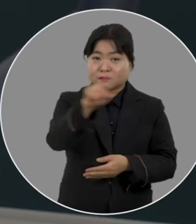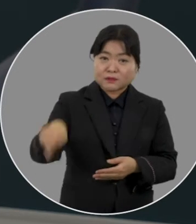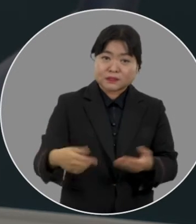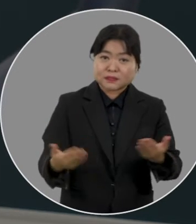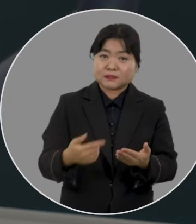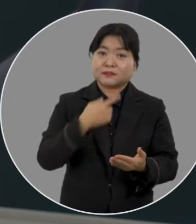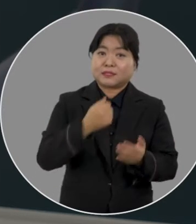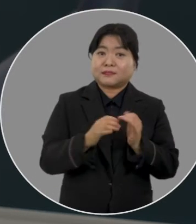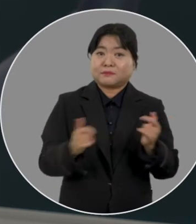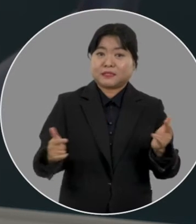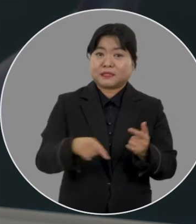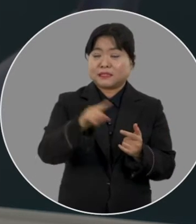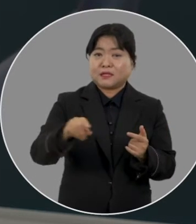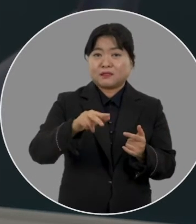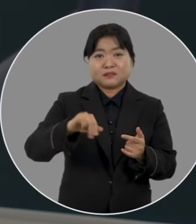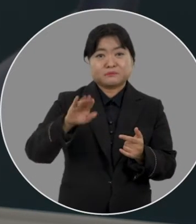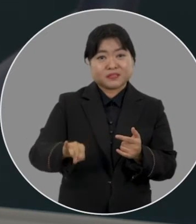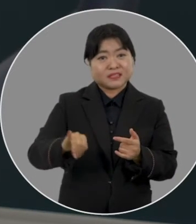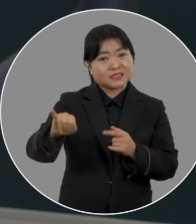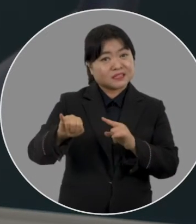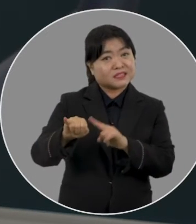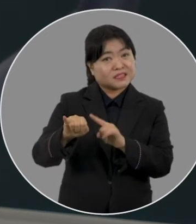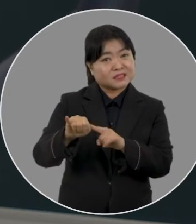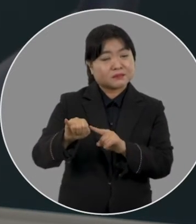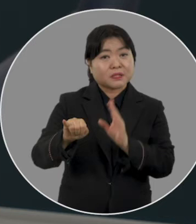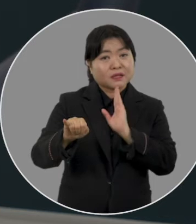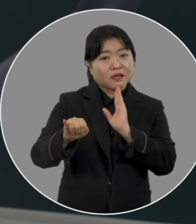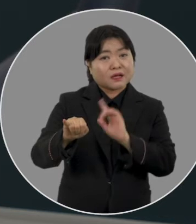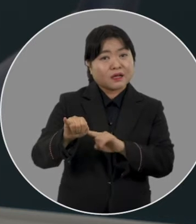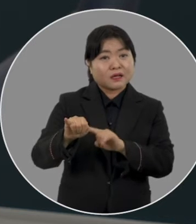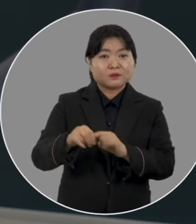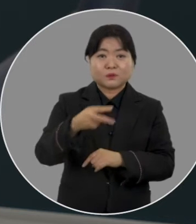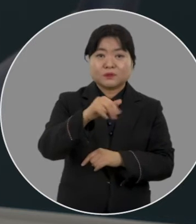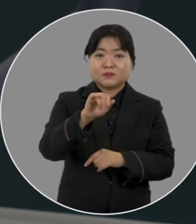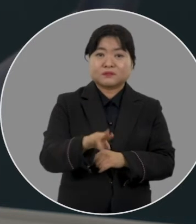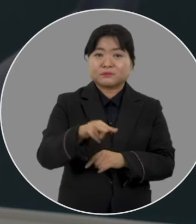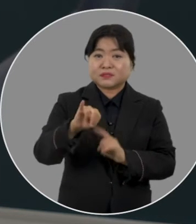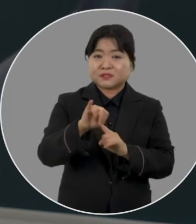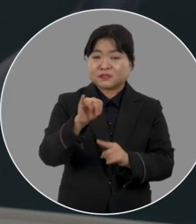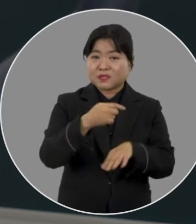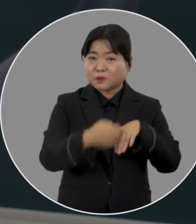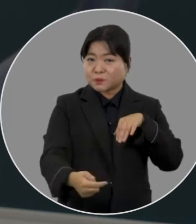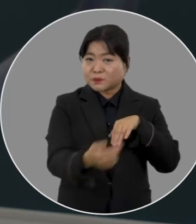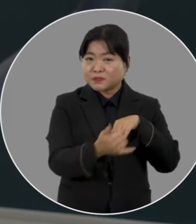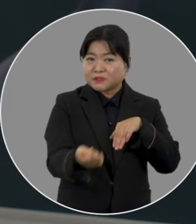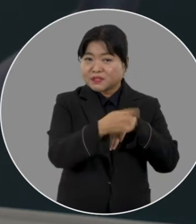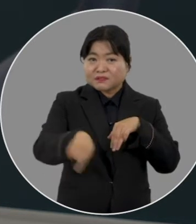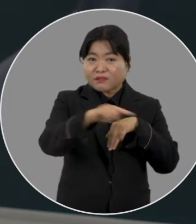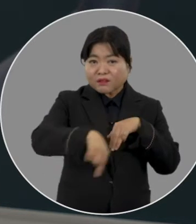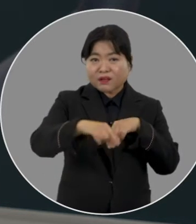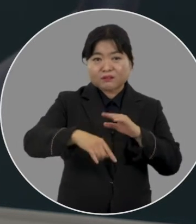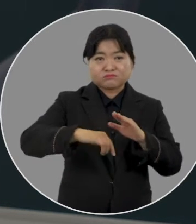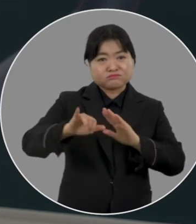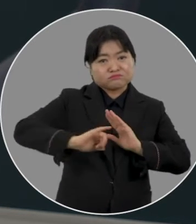사람들이 집시라고 단정 짓는 것이 정확한지, 그 다음에 집시의 혈통을 지닌 사람들이 그렇게 해서